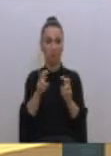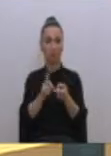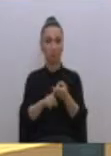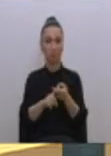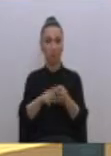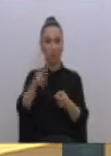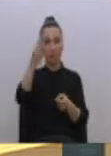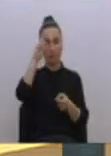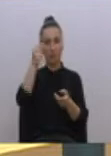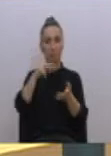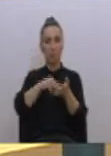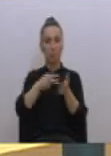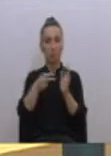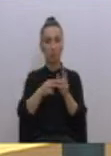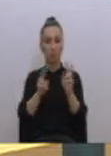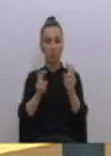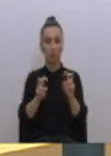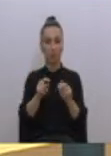შეეხება ბიუჯეტის ნაწილს,